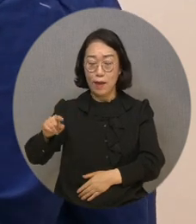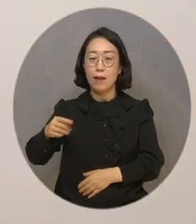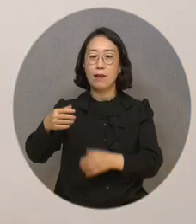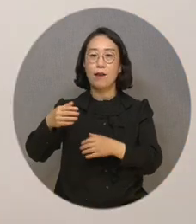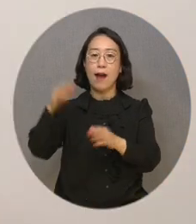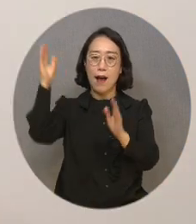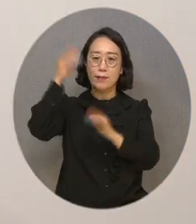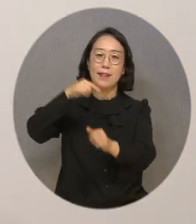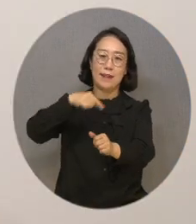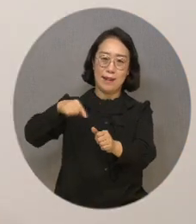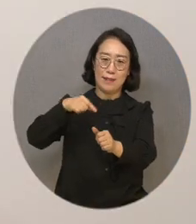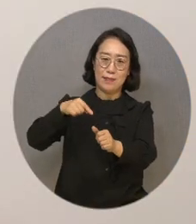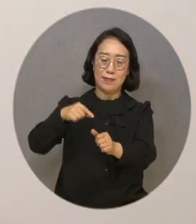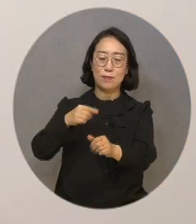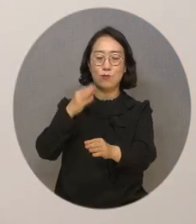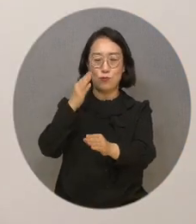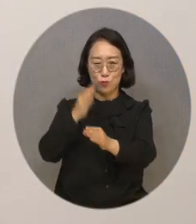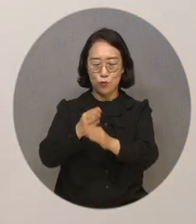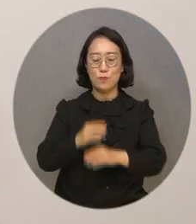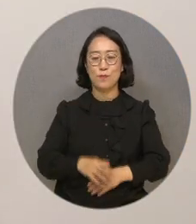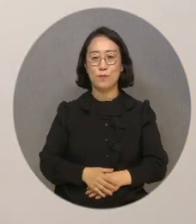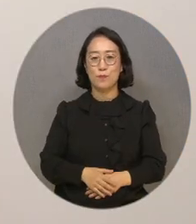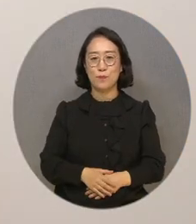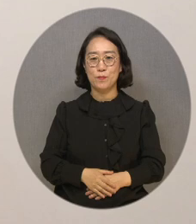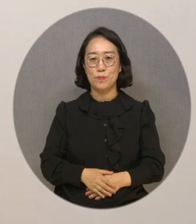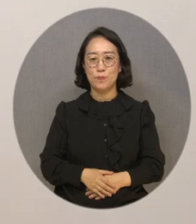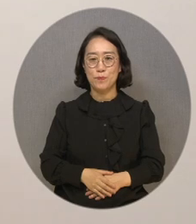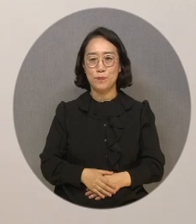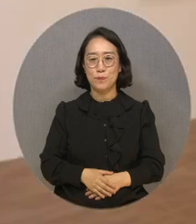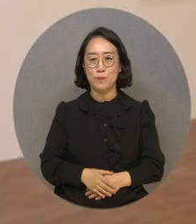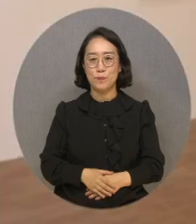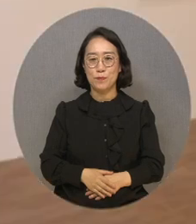출강하면서 왕성한 활동을 하고 있습니다.